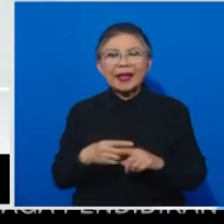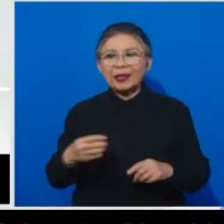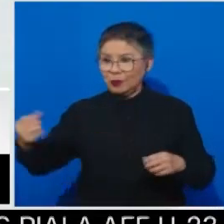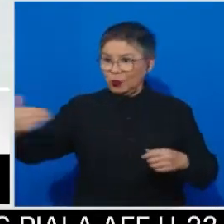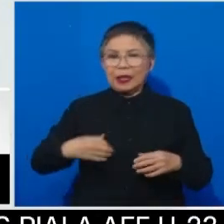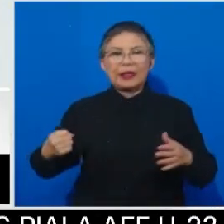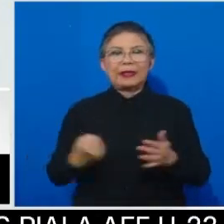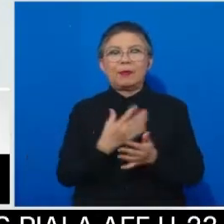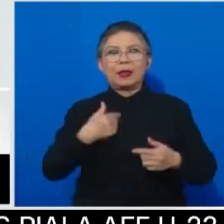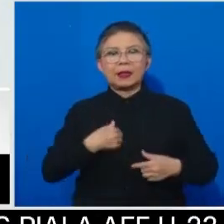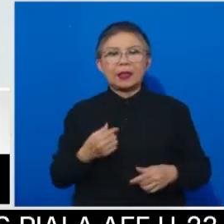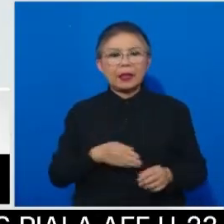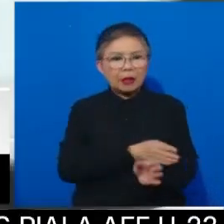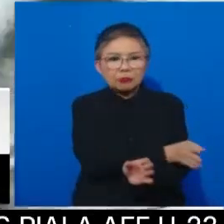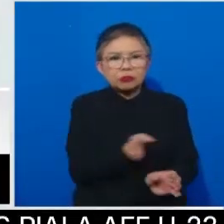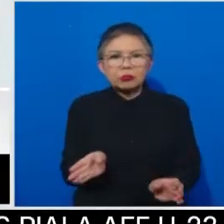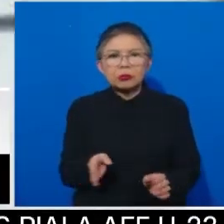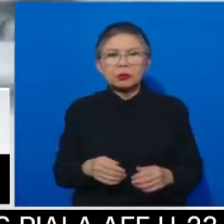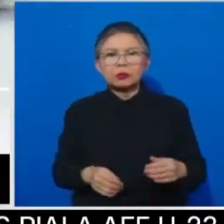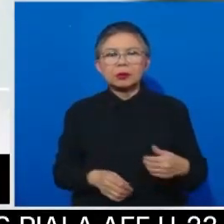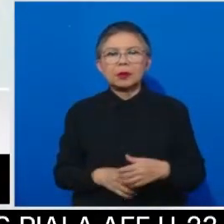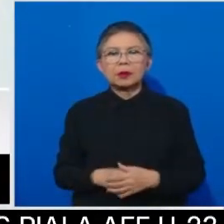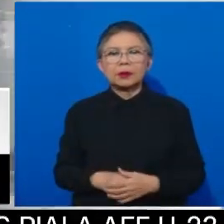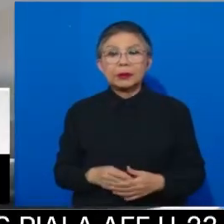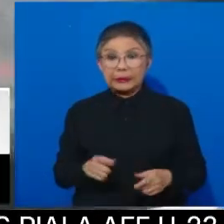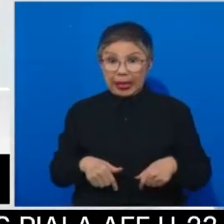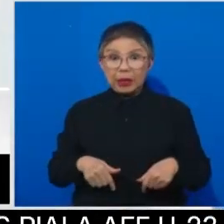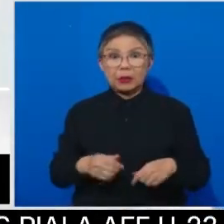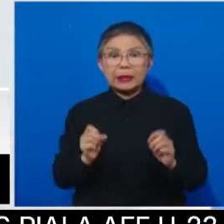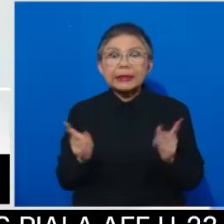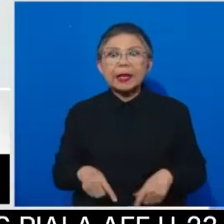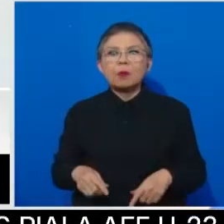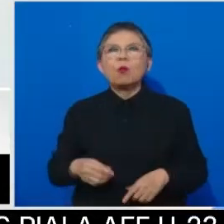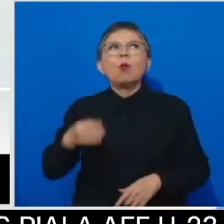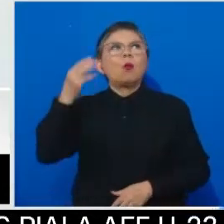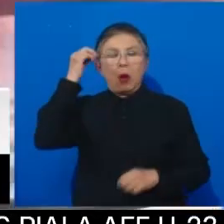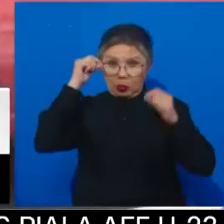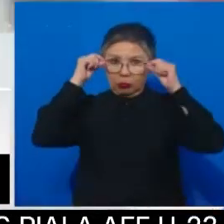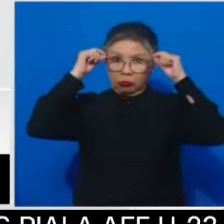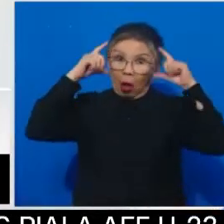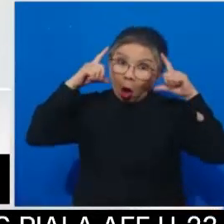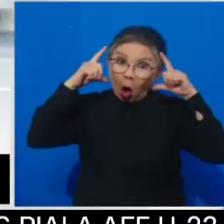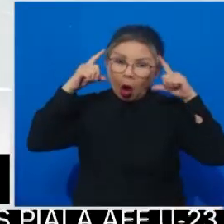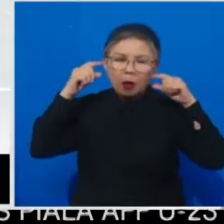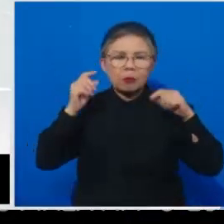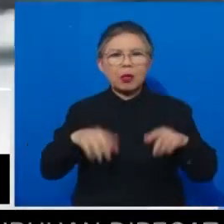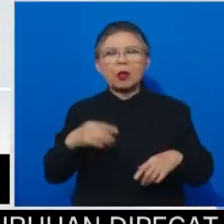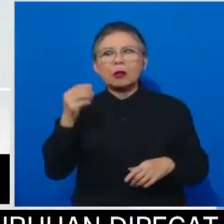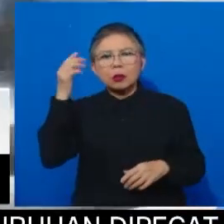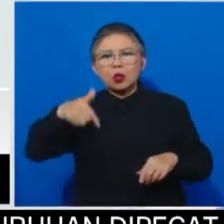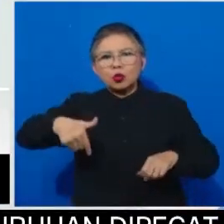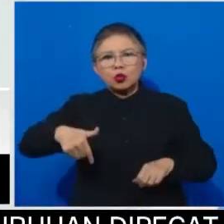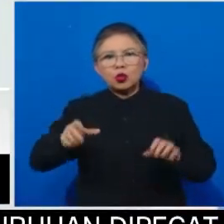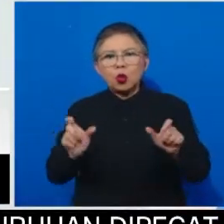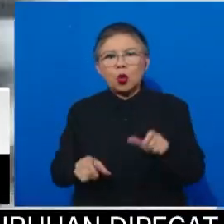sama yang lawan arah. Nah sekarang udah kejadian begini baru ya menguranglah